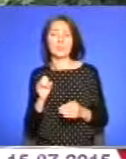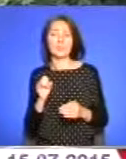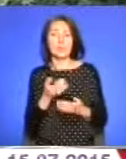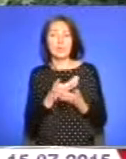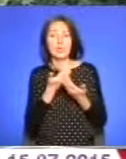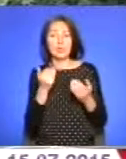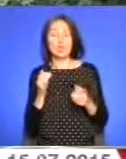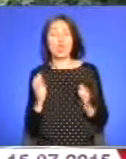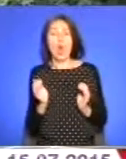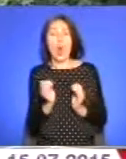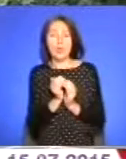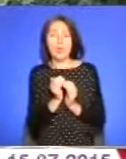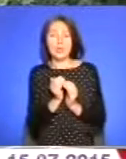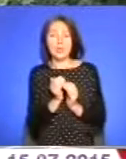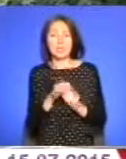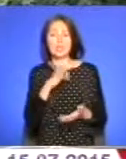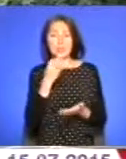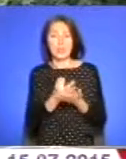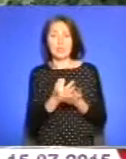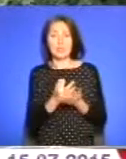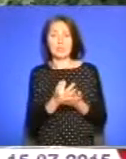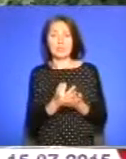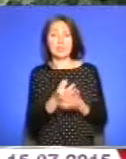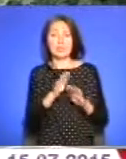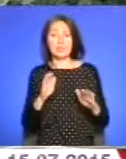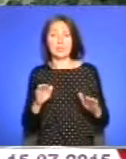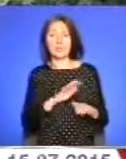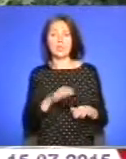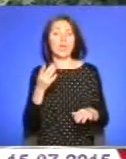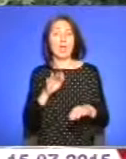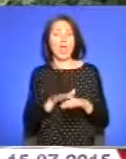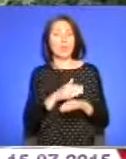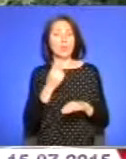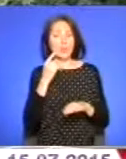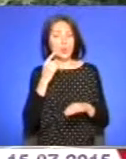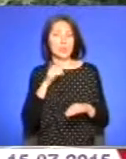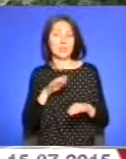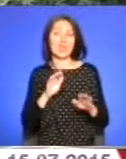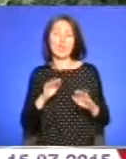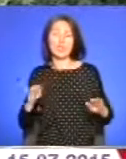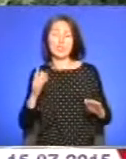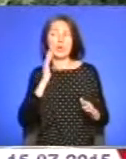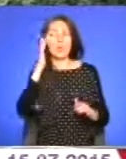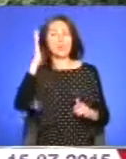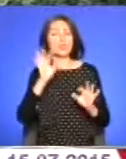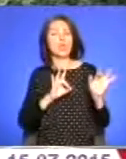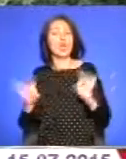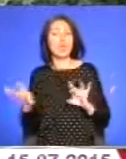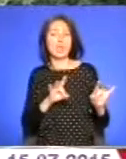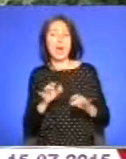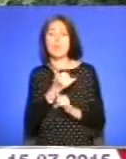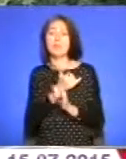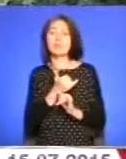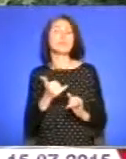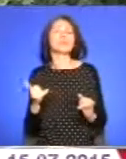відсутності обмежень, скажімо, відповідальності за розміщення, недобросовісне розміщення політичної реклами, і так само